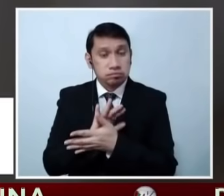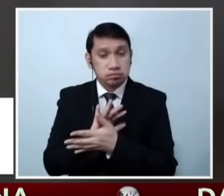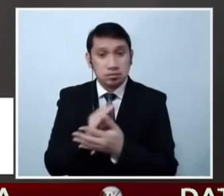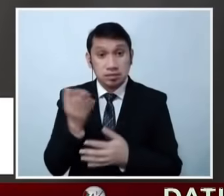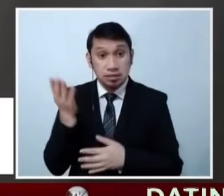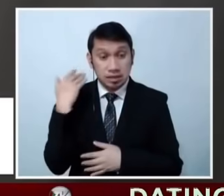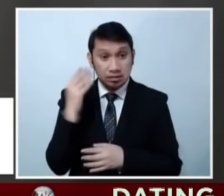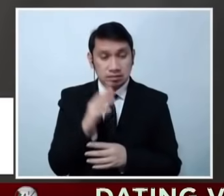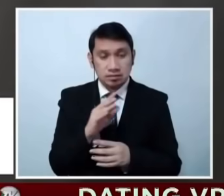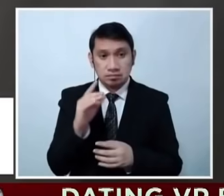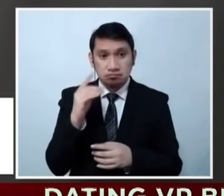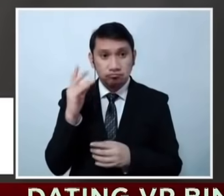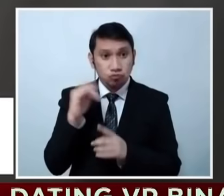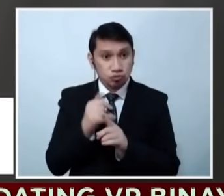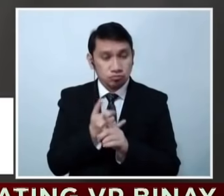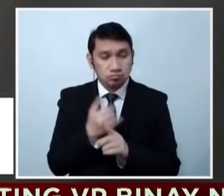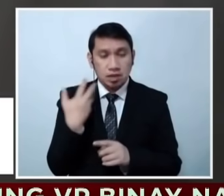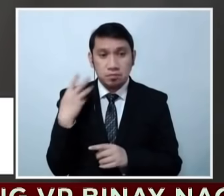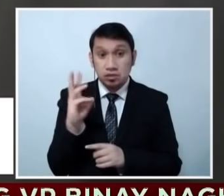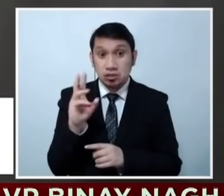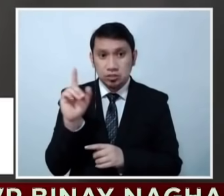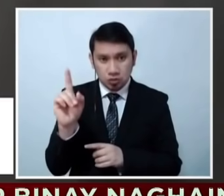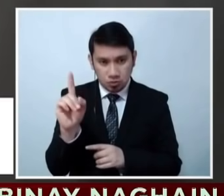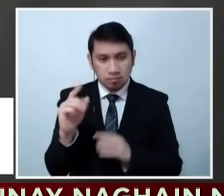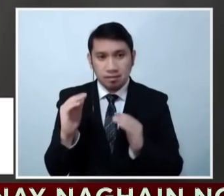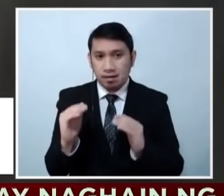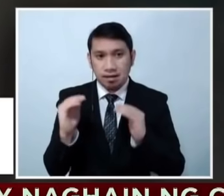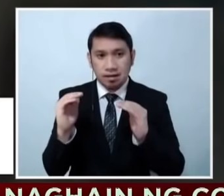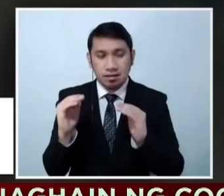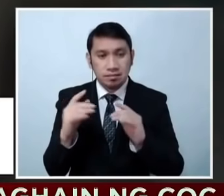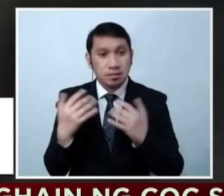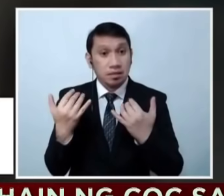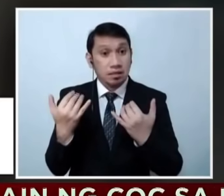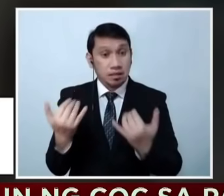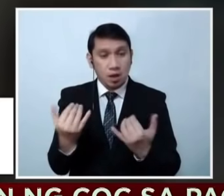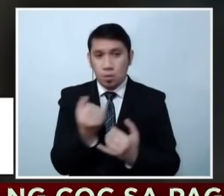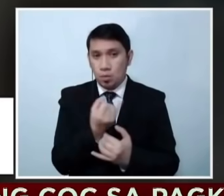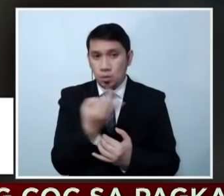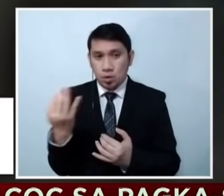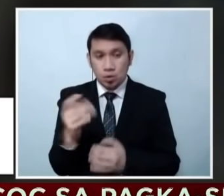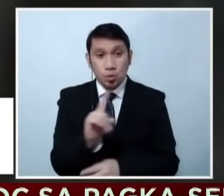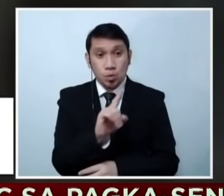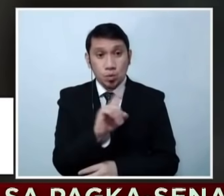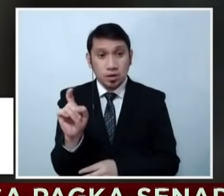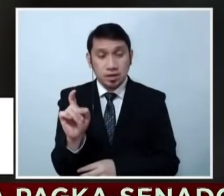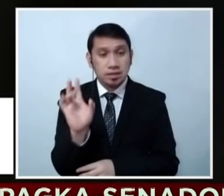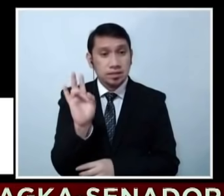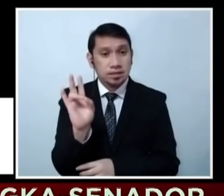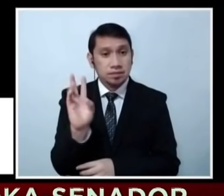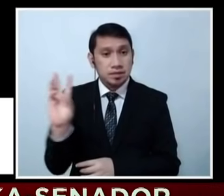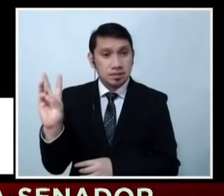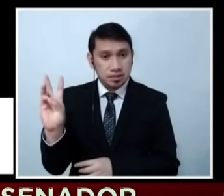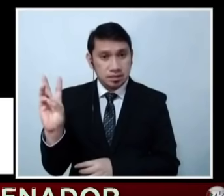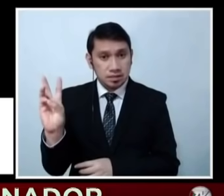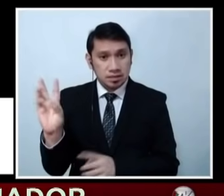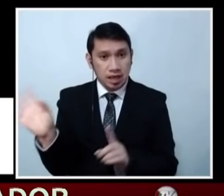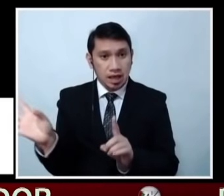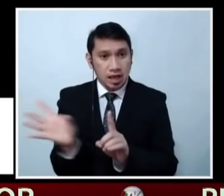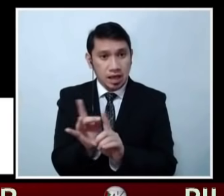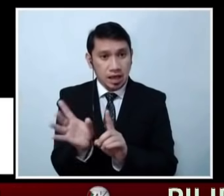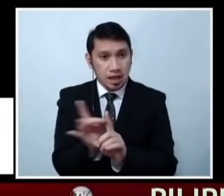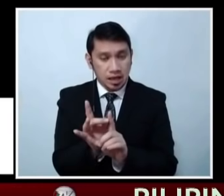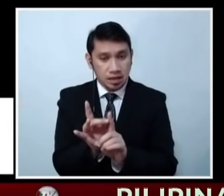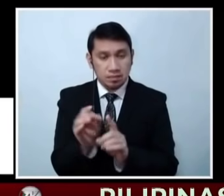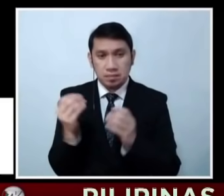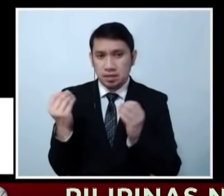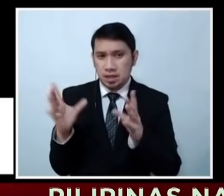pinakamataas na bilang nila ng mga COVID patients. Ngayon, umabot na sa 176. Marami sa mga severe